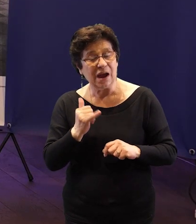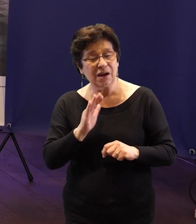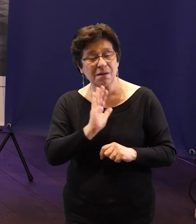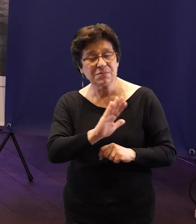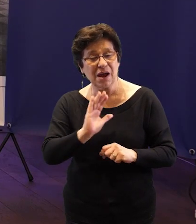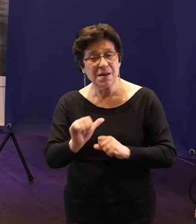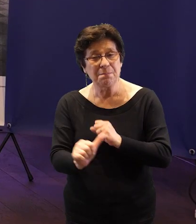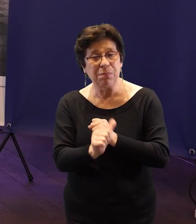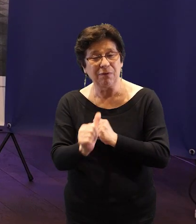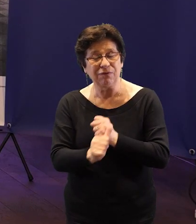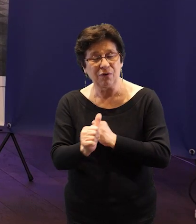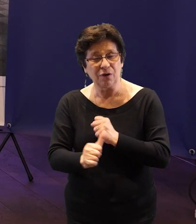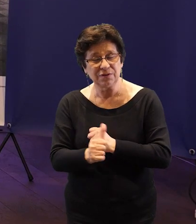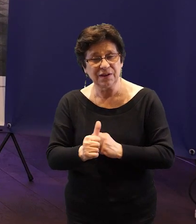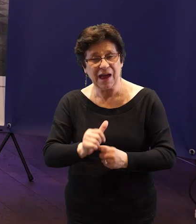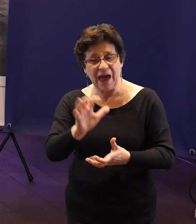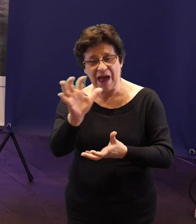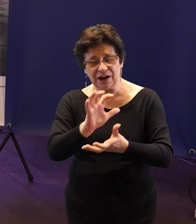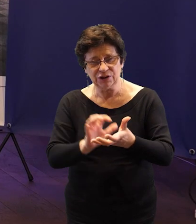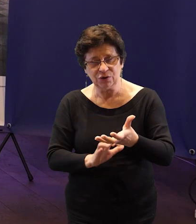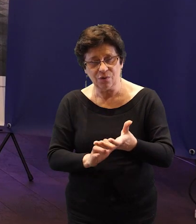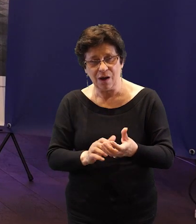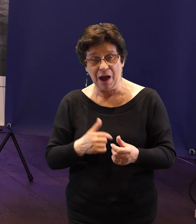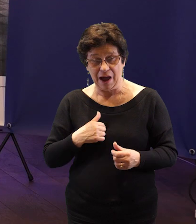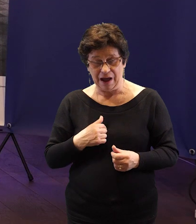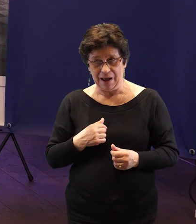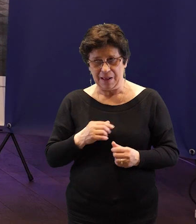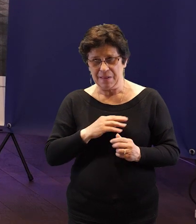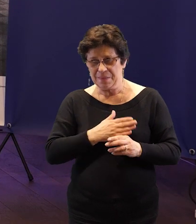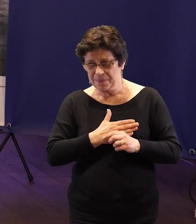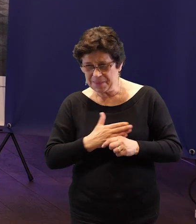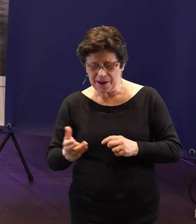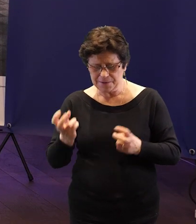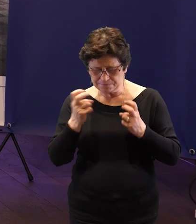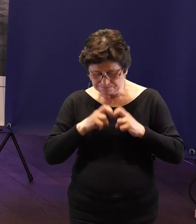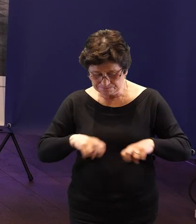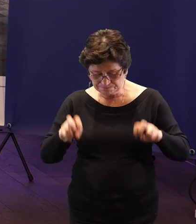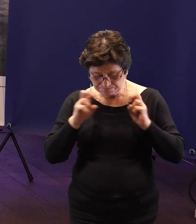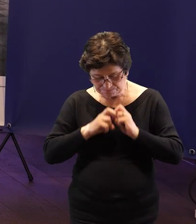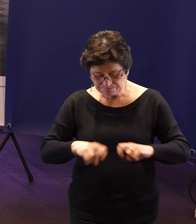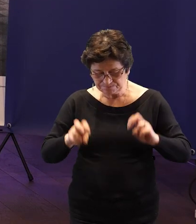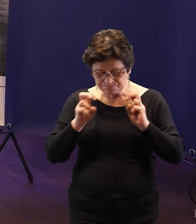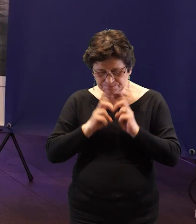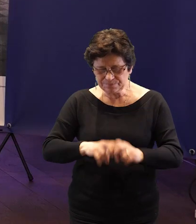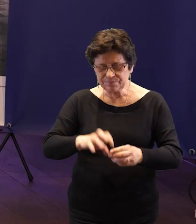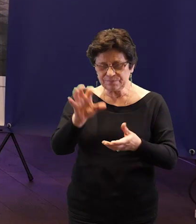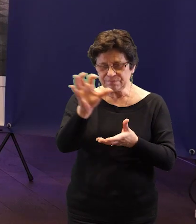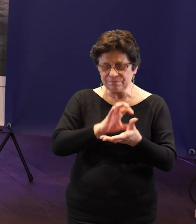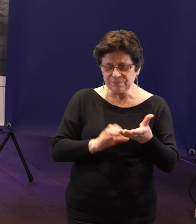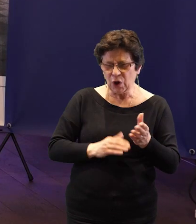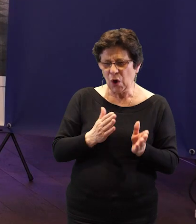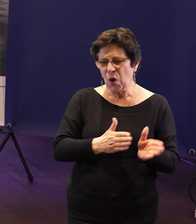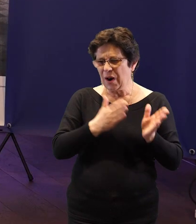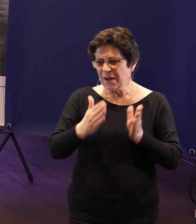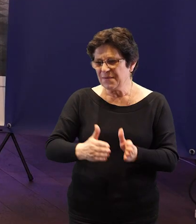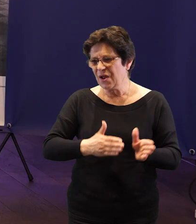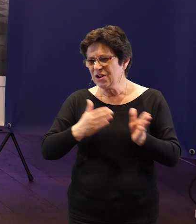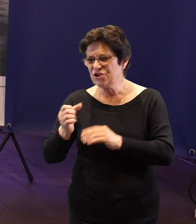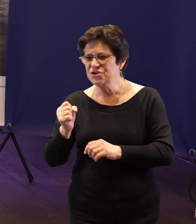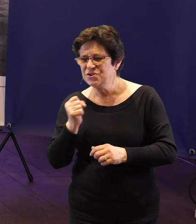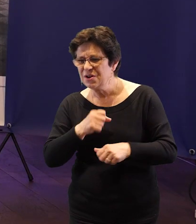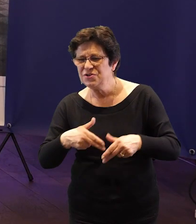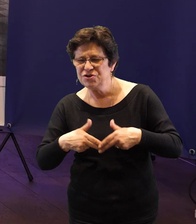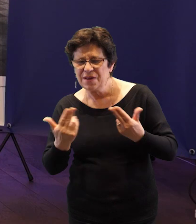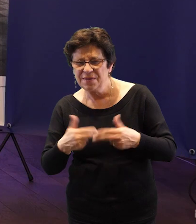zacząłem analizować te artykuły, to zobaczyłem coś więcej, że kolejni dziennikarze, kolejni badacze, kolejni publicyści